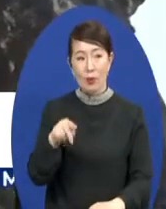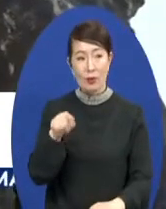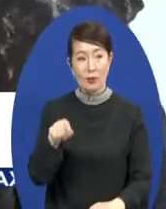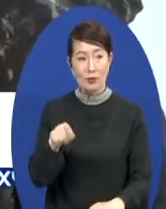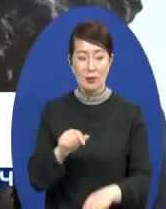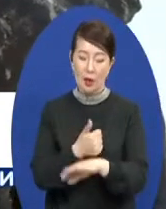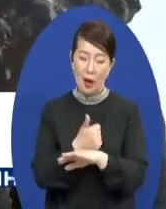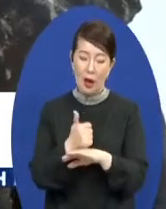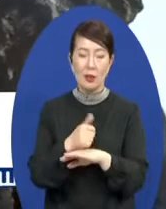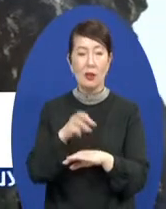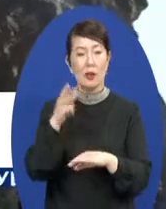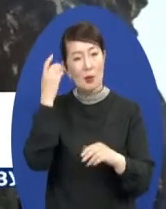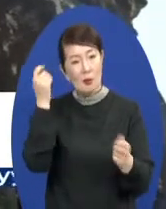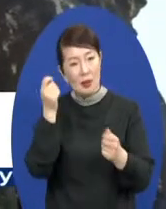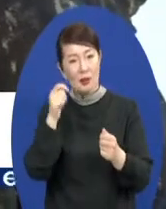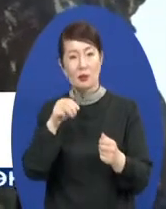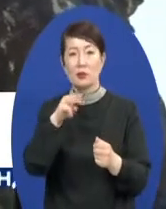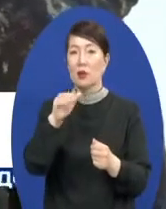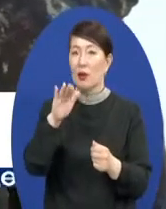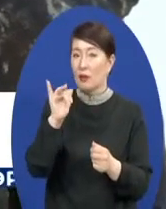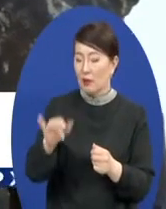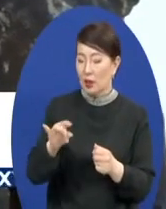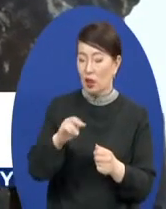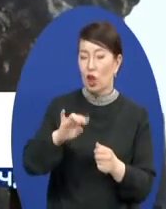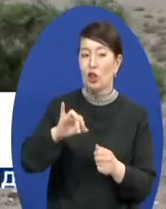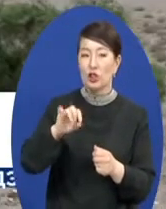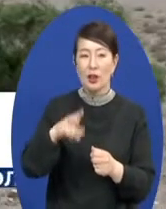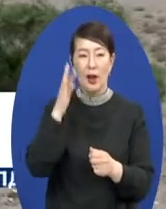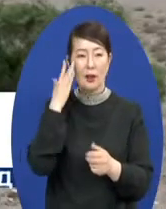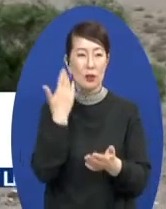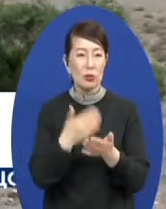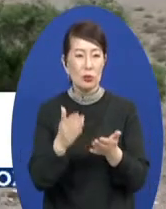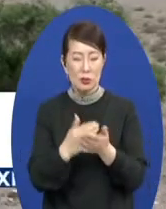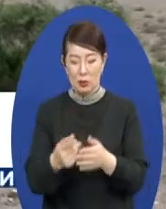жуулчлал, мал аж ахуй, тээвэр, логистик, гадаад худалдааг тэргүүлэх